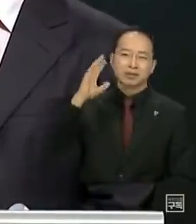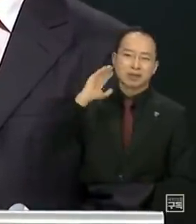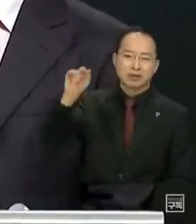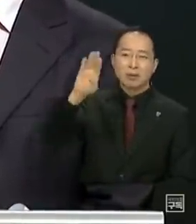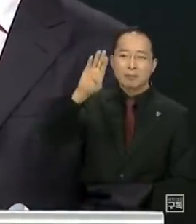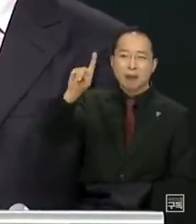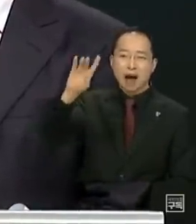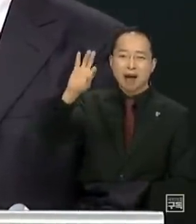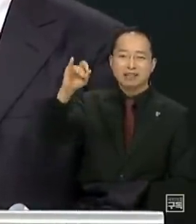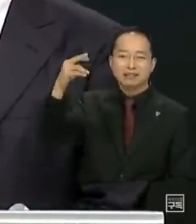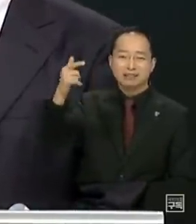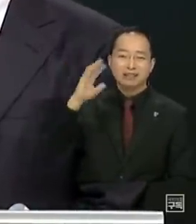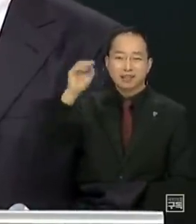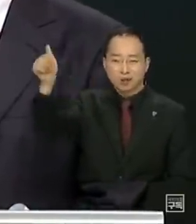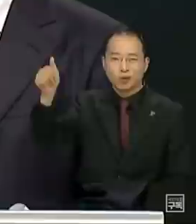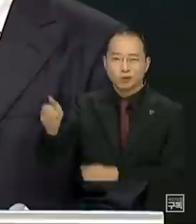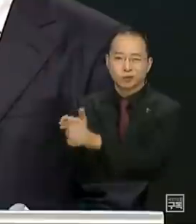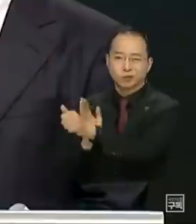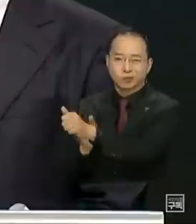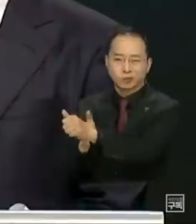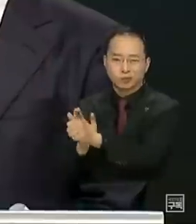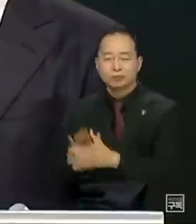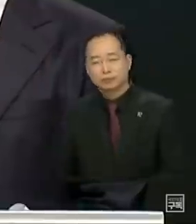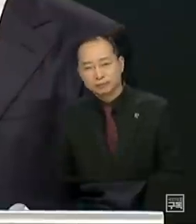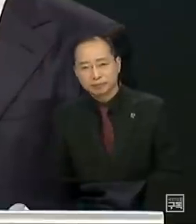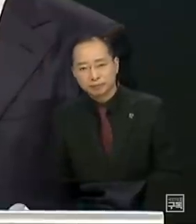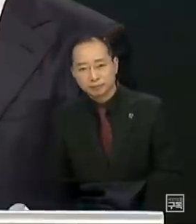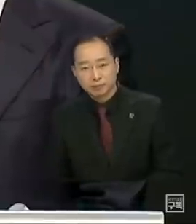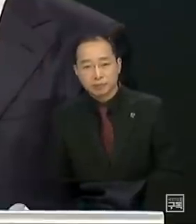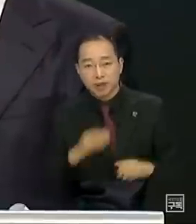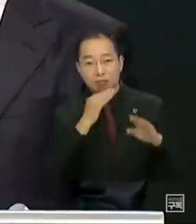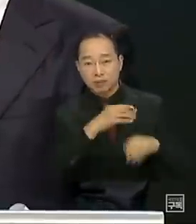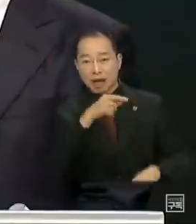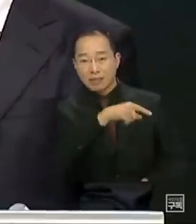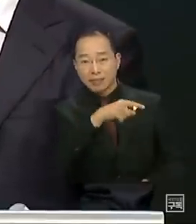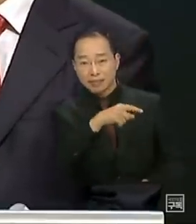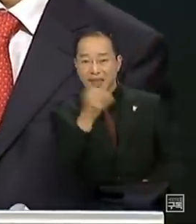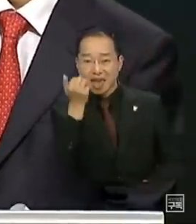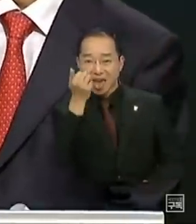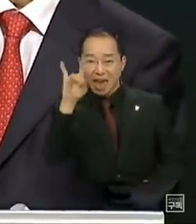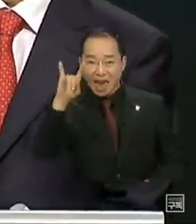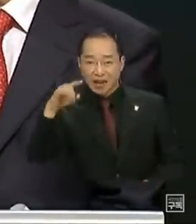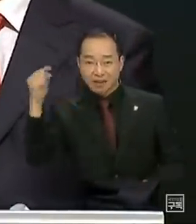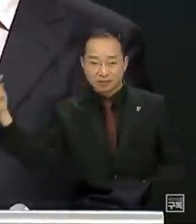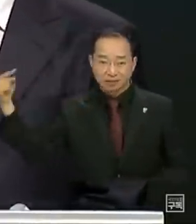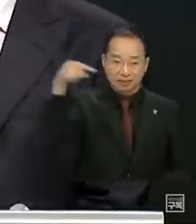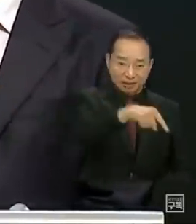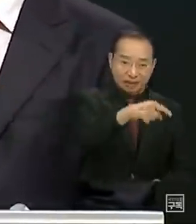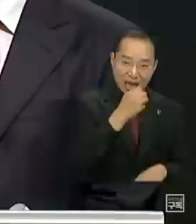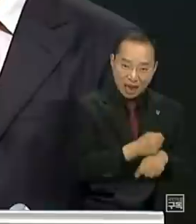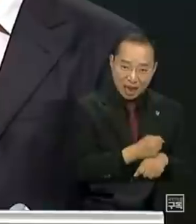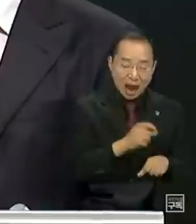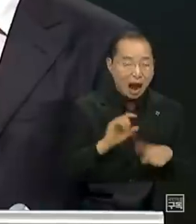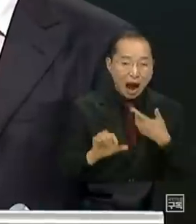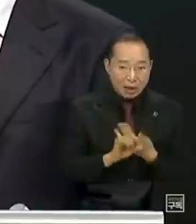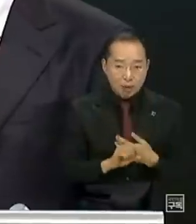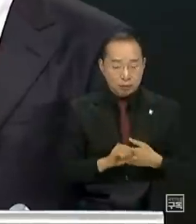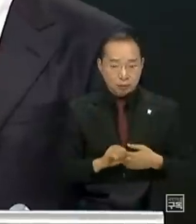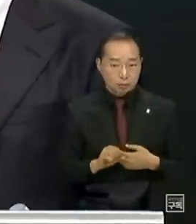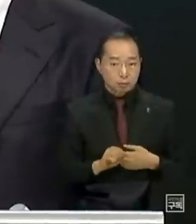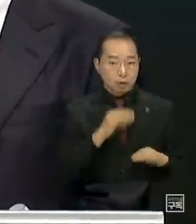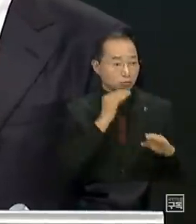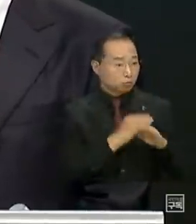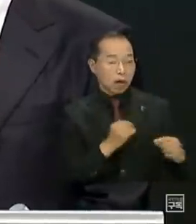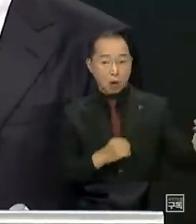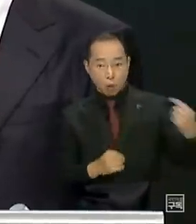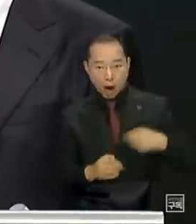이 핵공유를 하든지 전술핵 배치를 하든지 그렇지 않으면 우리도 슈미트처럼 할